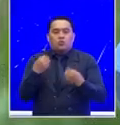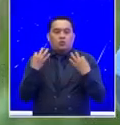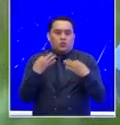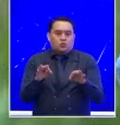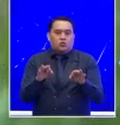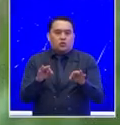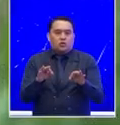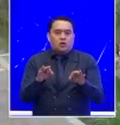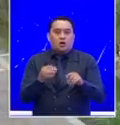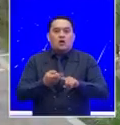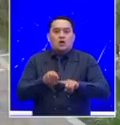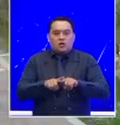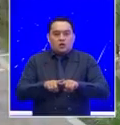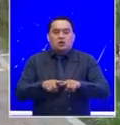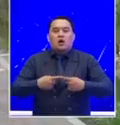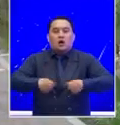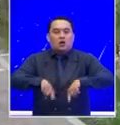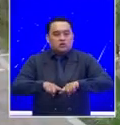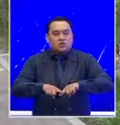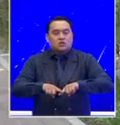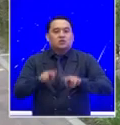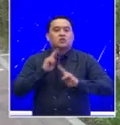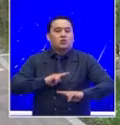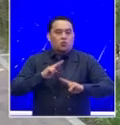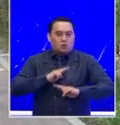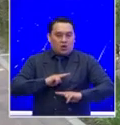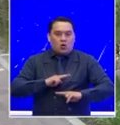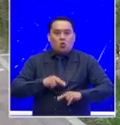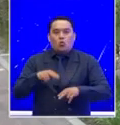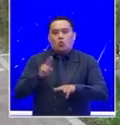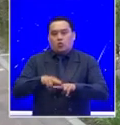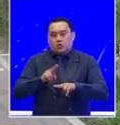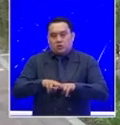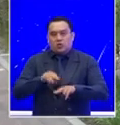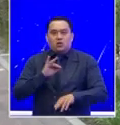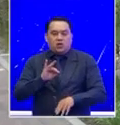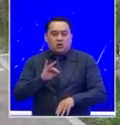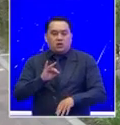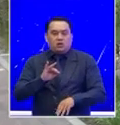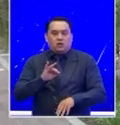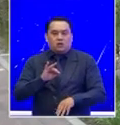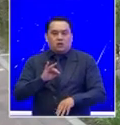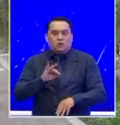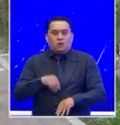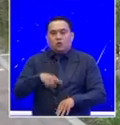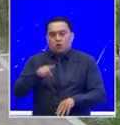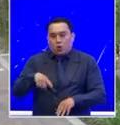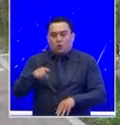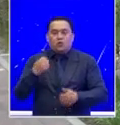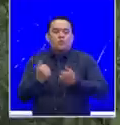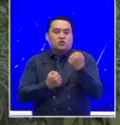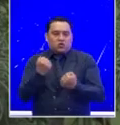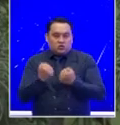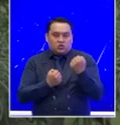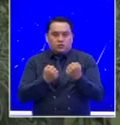Нужны данные организации, данные сотрудников, удостоверение личности, номера автотранспортных